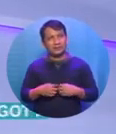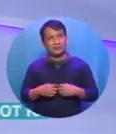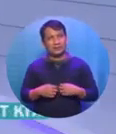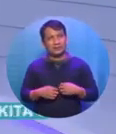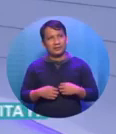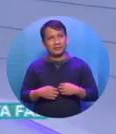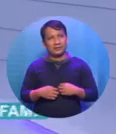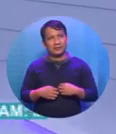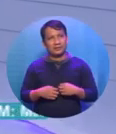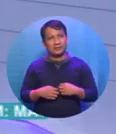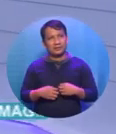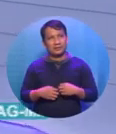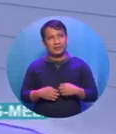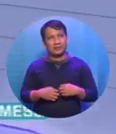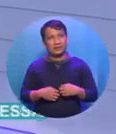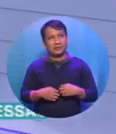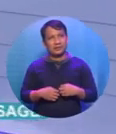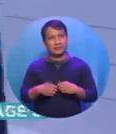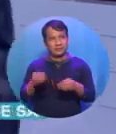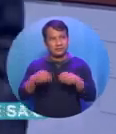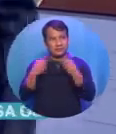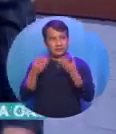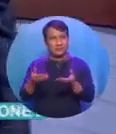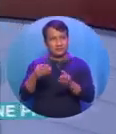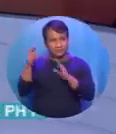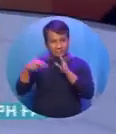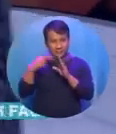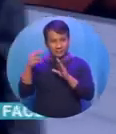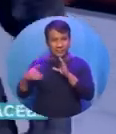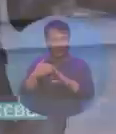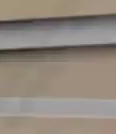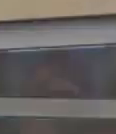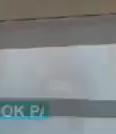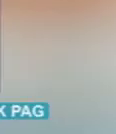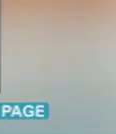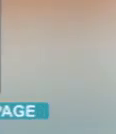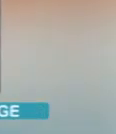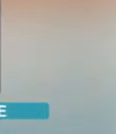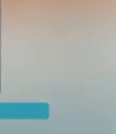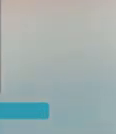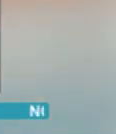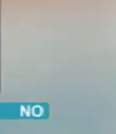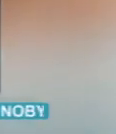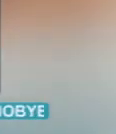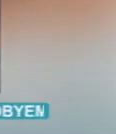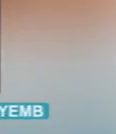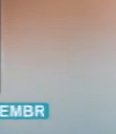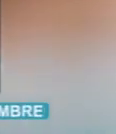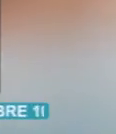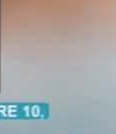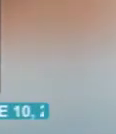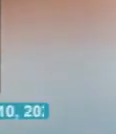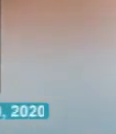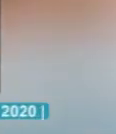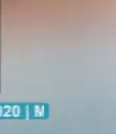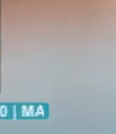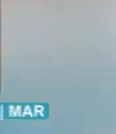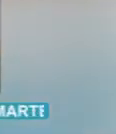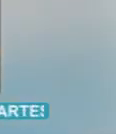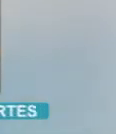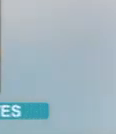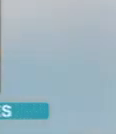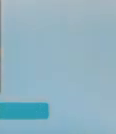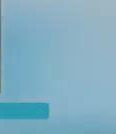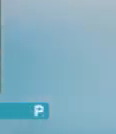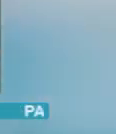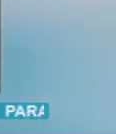ba yon? Ah, sige. Bibigyan na natin. Panoon natin yung video! Sana po, Serapi, matulungan niyo po kami, humingi po ako ng tulong